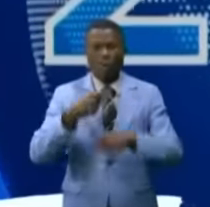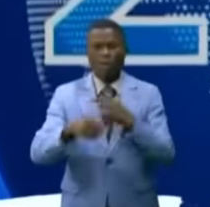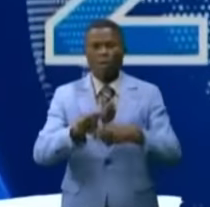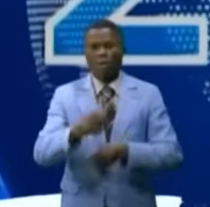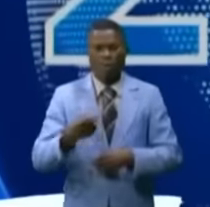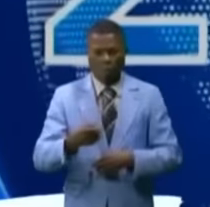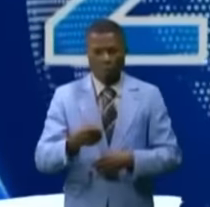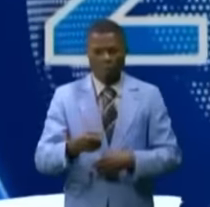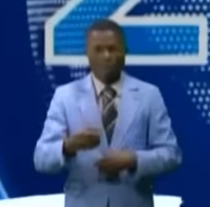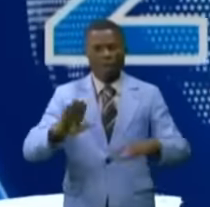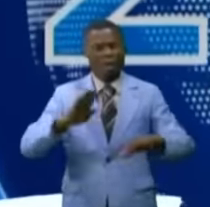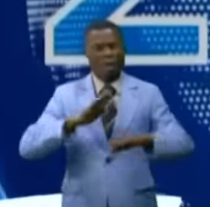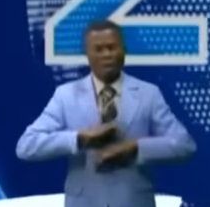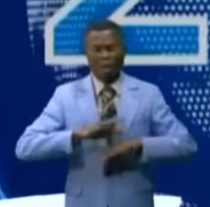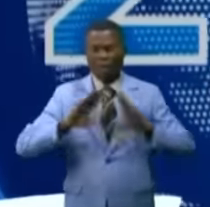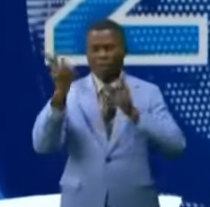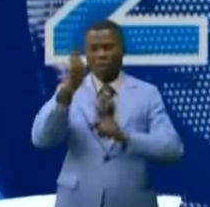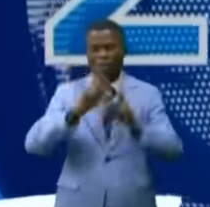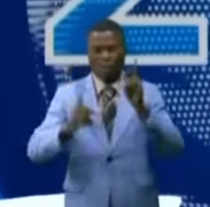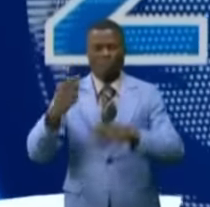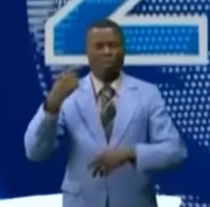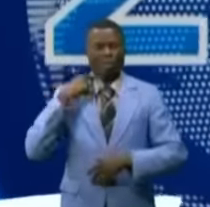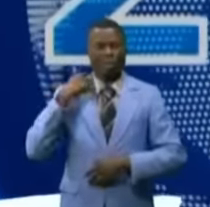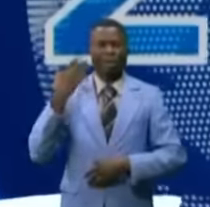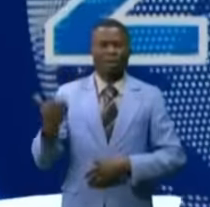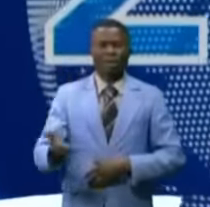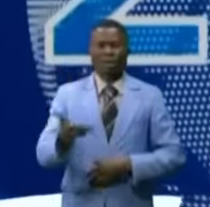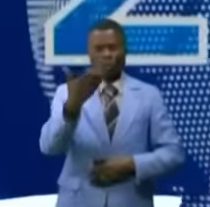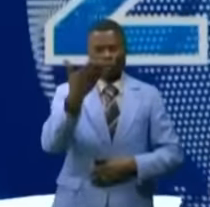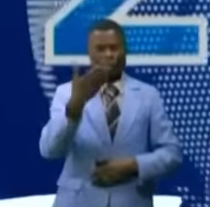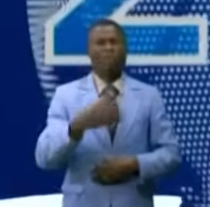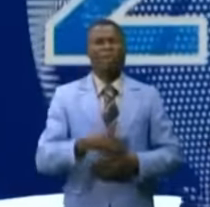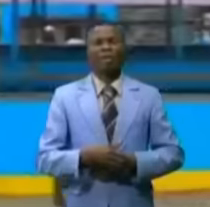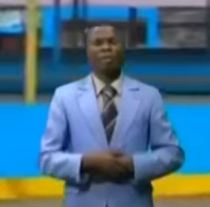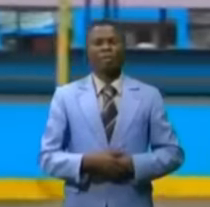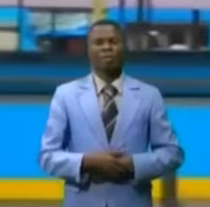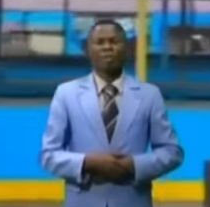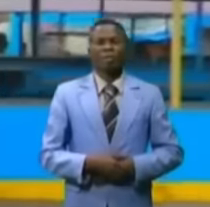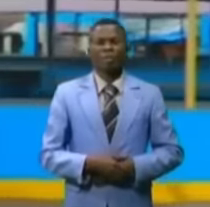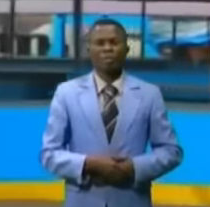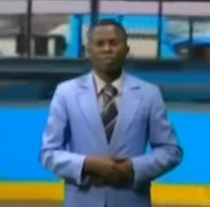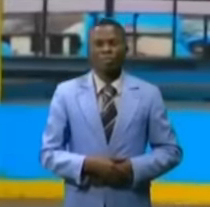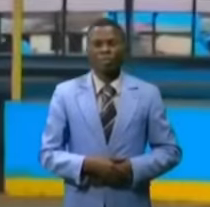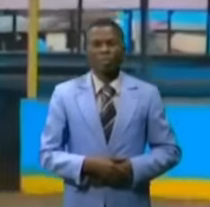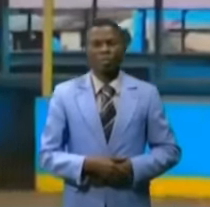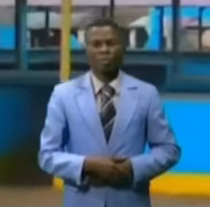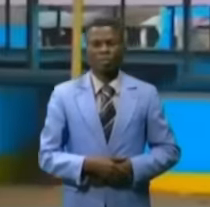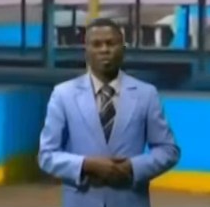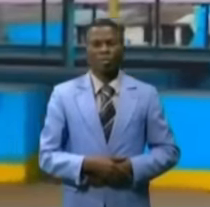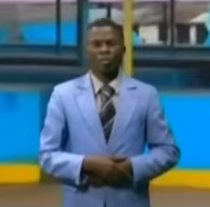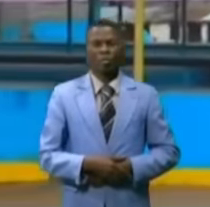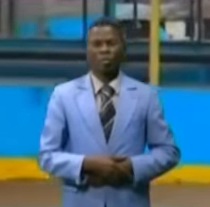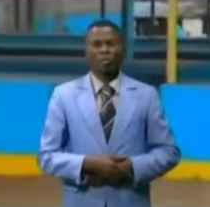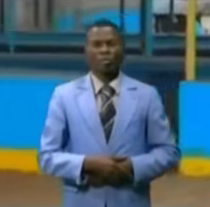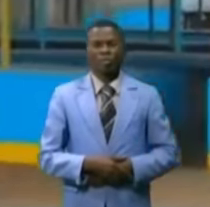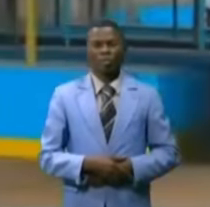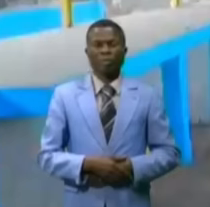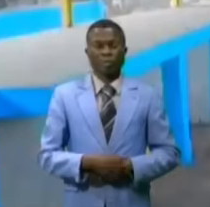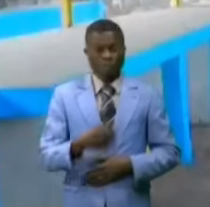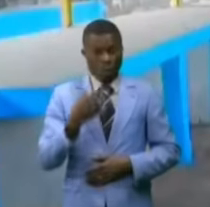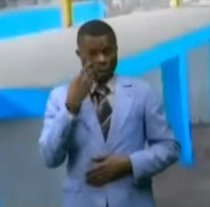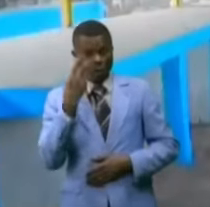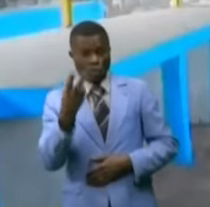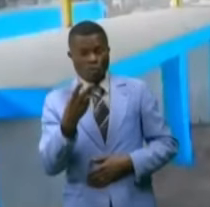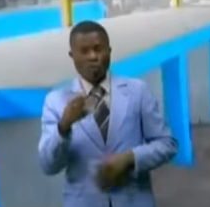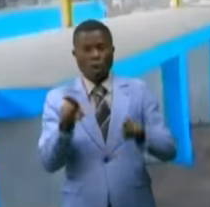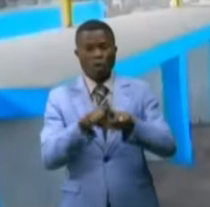Bialosukar, à la grande satisfaction de la population. Gelor Kimpianga. L'on se croirait à Kinshasa, mais non, nous